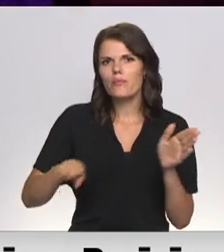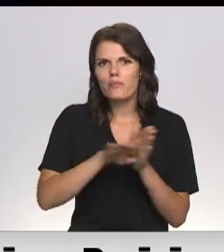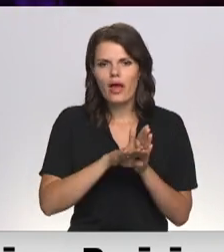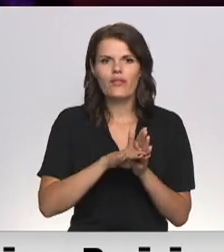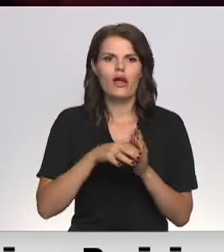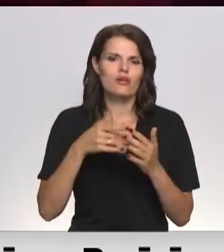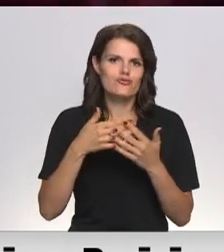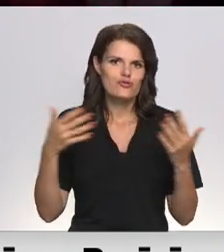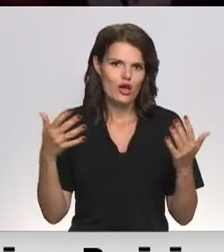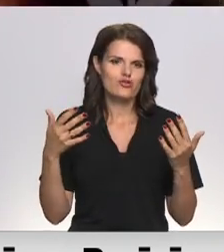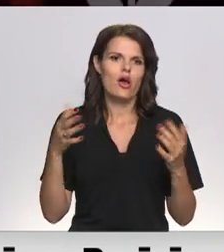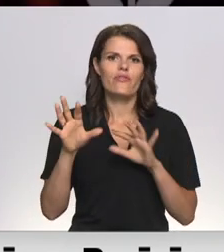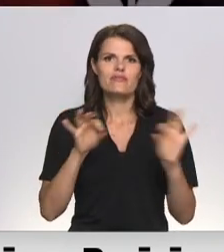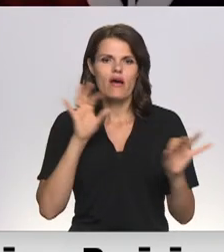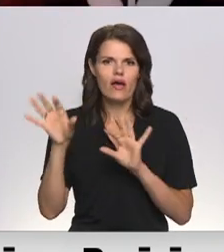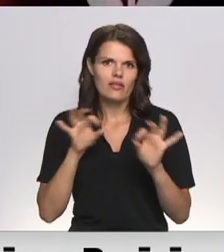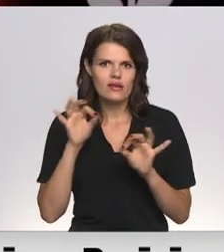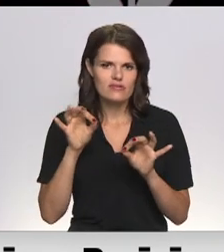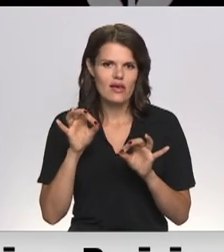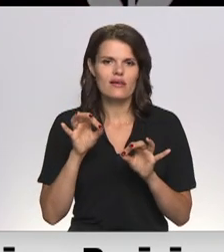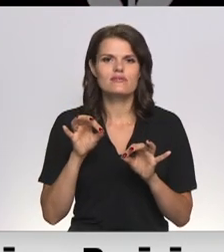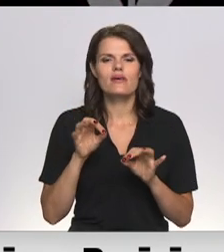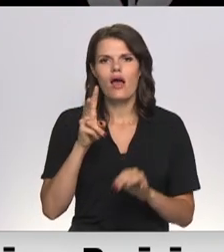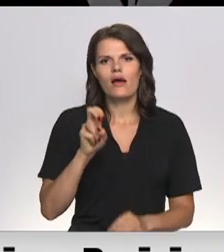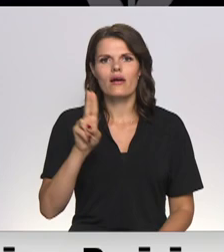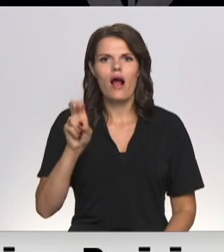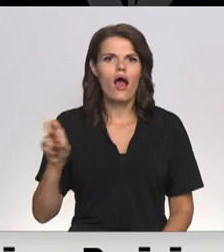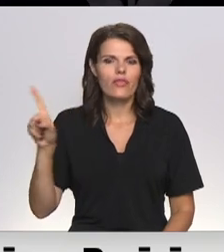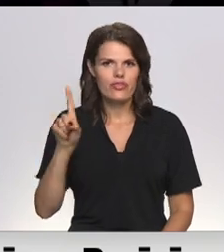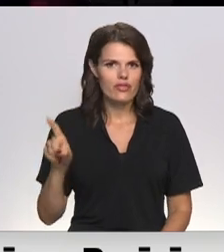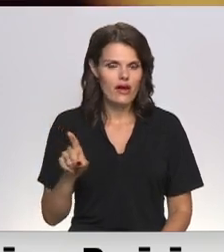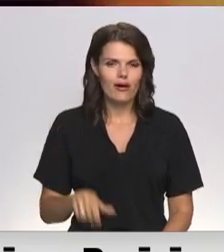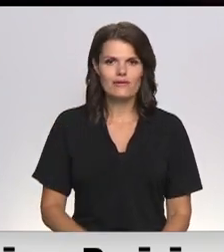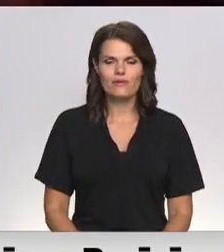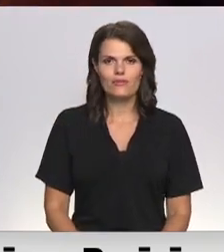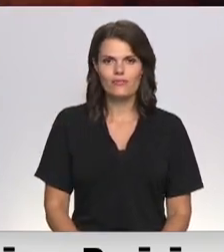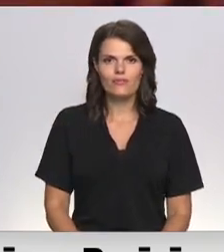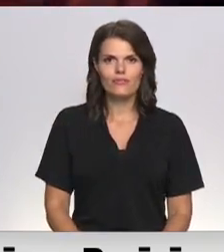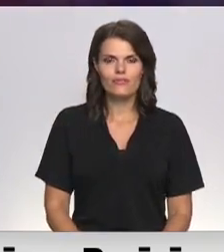Awards oficiālajā atlasē Cannes.